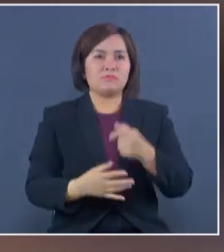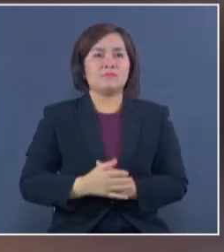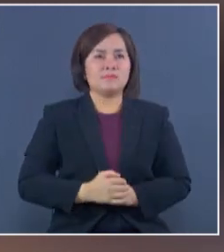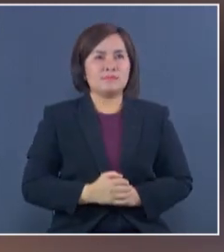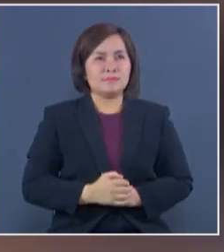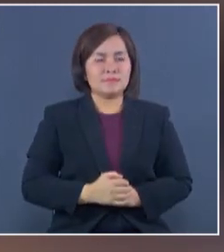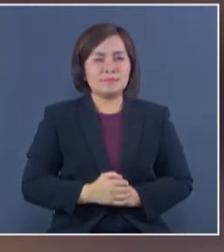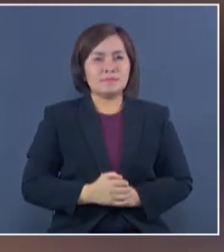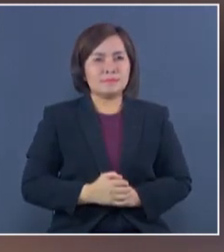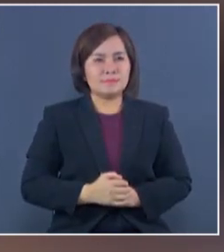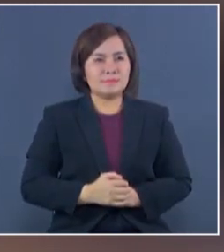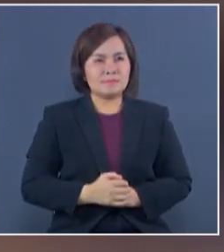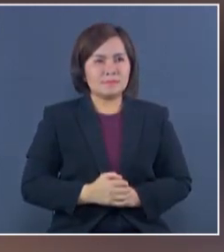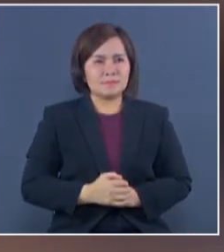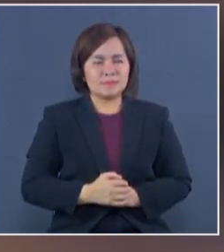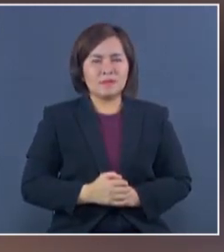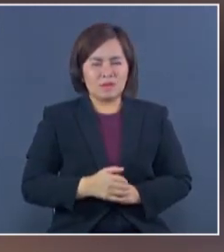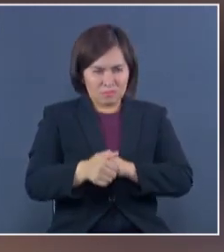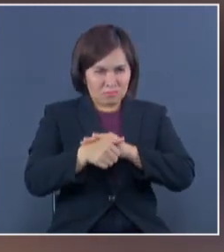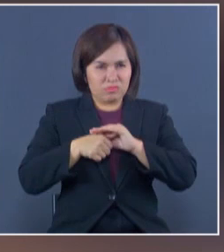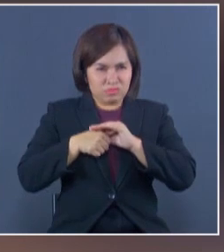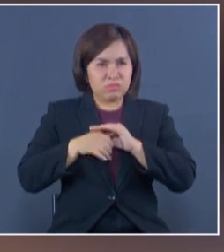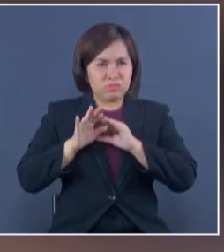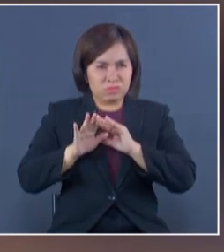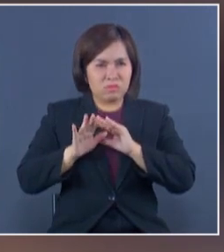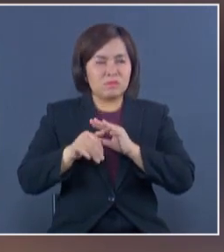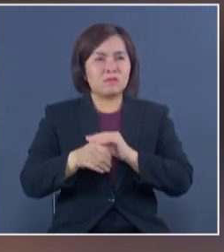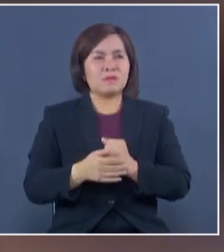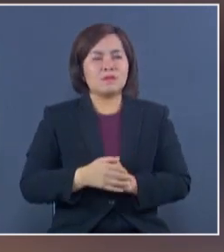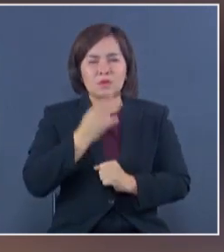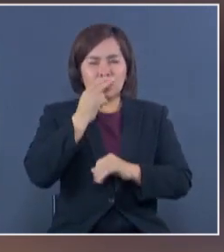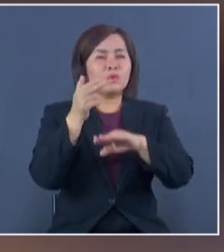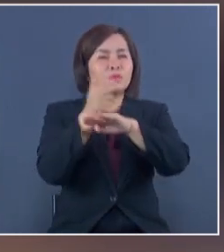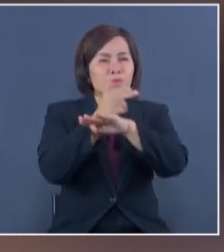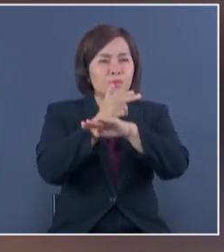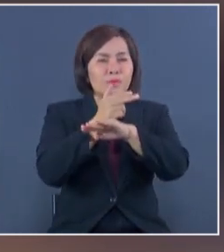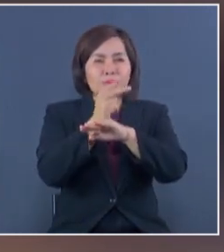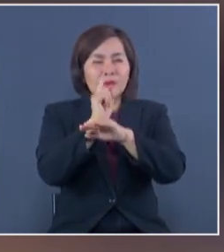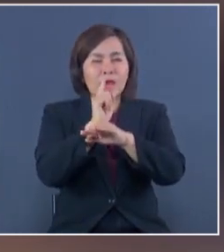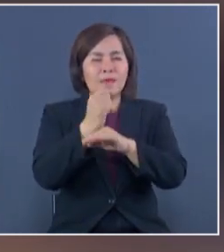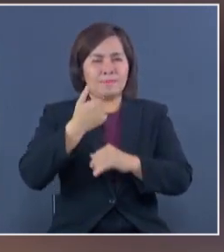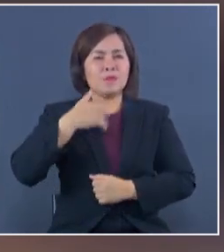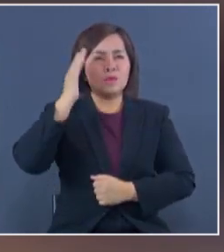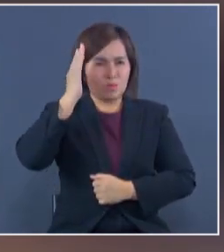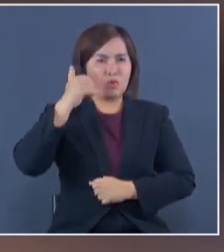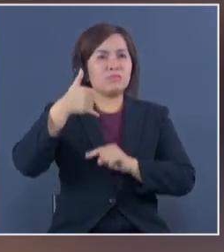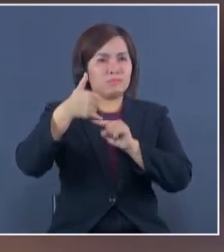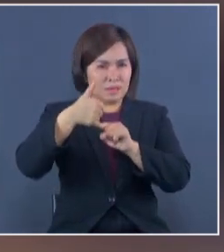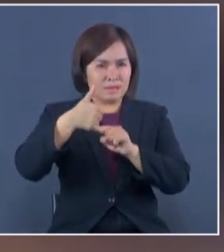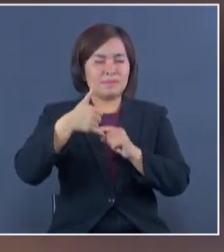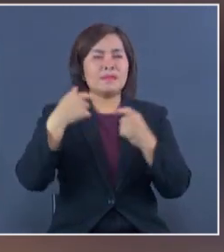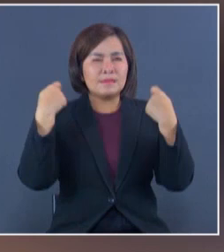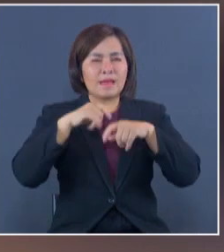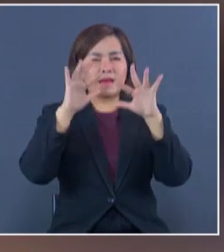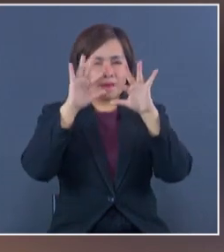อะ ๆอาร์เจนต้า หลบไปข้างใน คลิปเหตุการณ์นี้ต้องใช้คำว่าชายแต่งกายคล้ายกับ